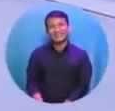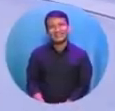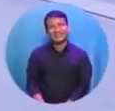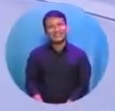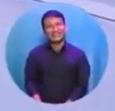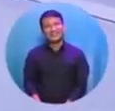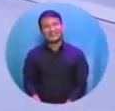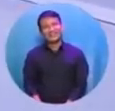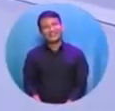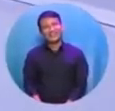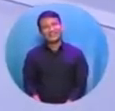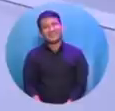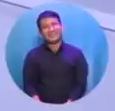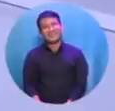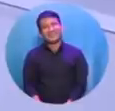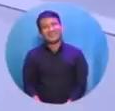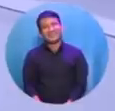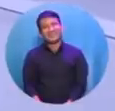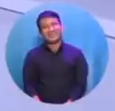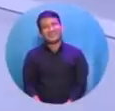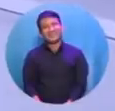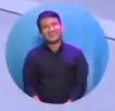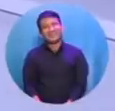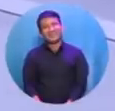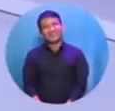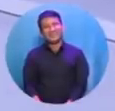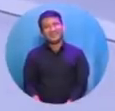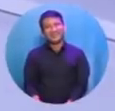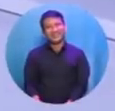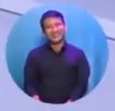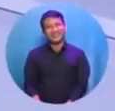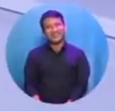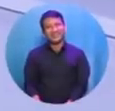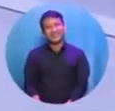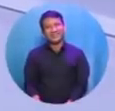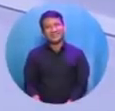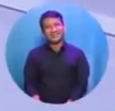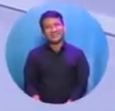Mamaya na. Mamaya na. Diba, mamaya. Ganito yan eh. Para may